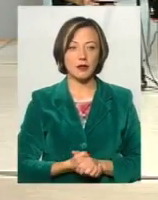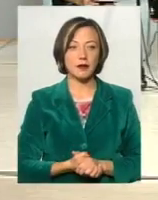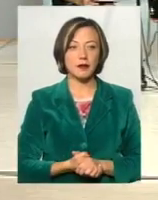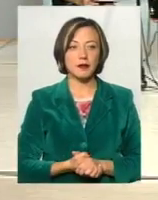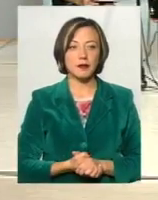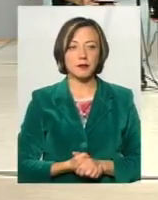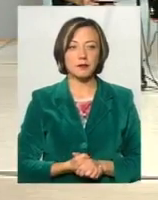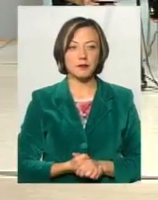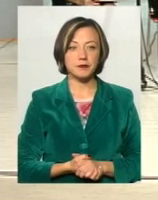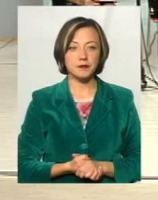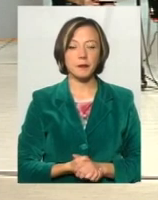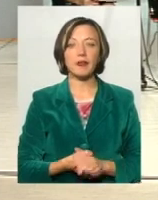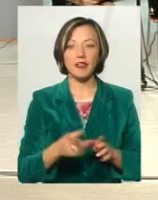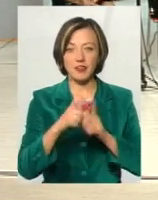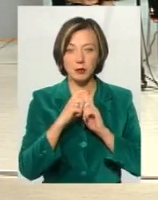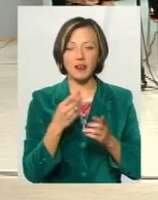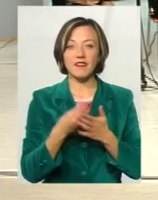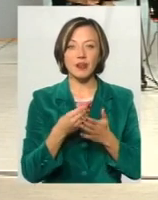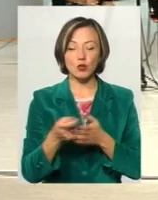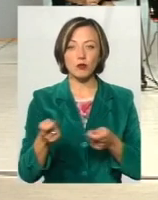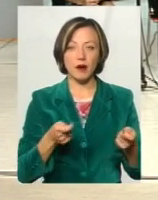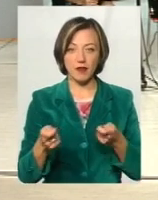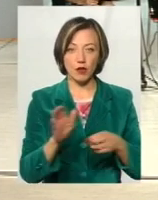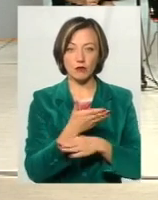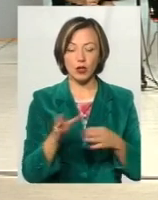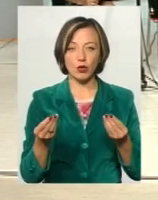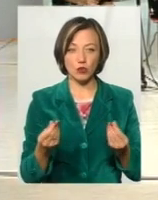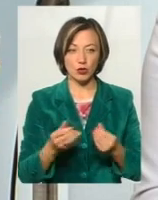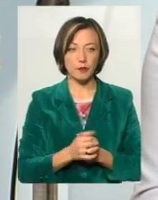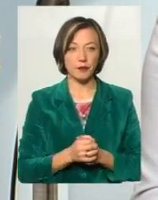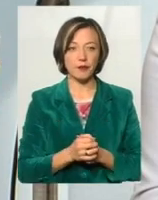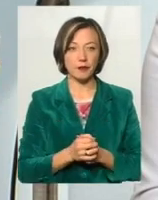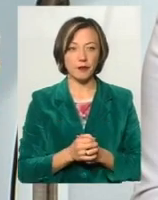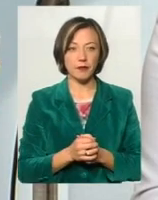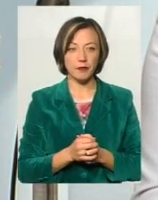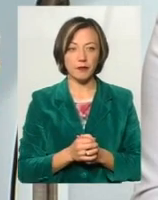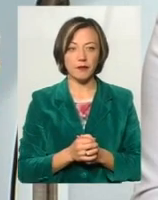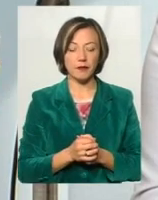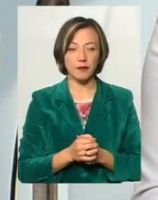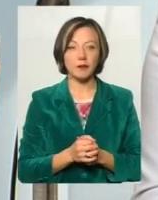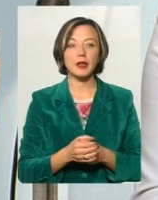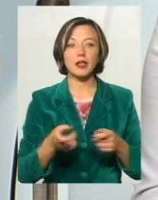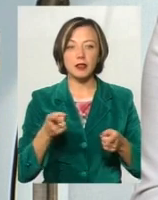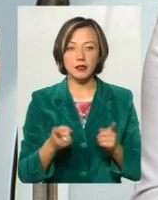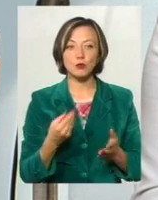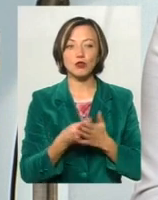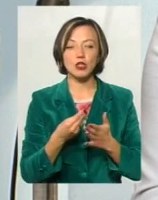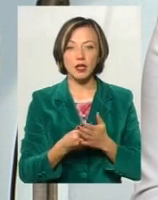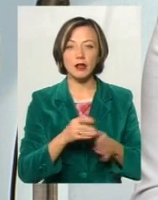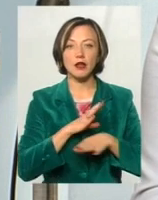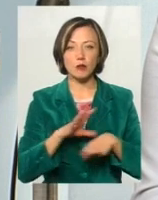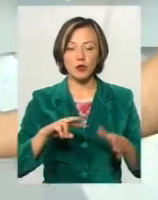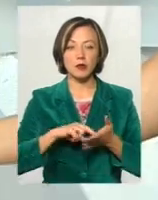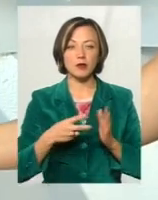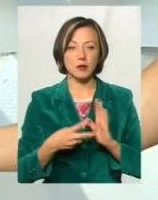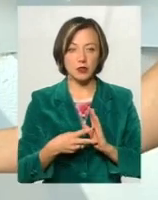Поясніть. От відповіді фінуправління, розпорядника коштів. Я, по-перше, відповіді не бачила, але дійсно в бюджеті не були передбачені кошти